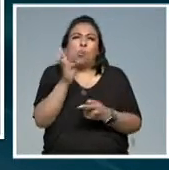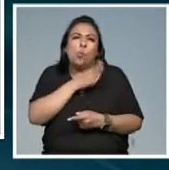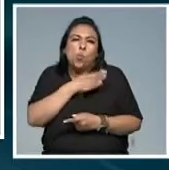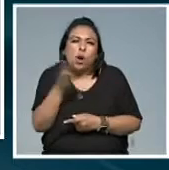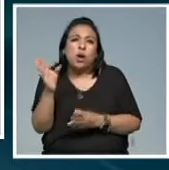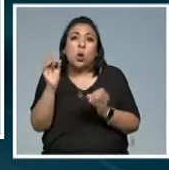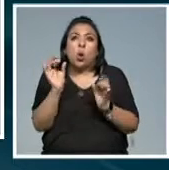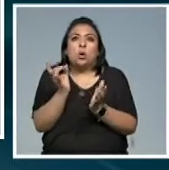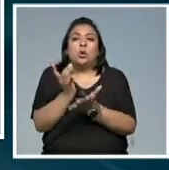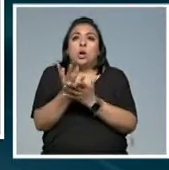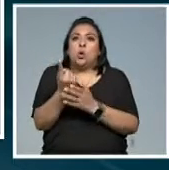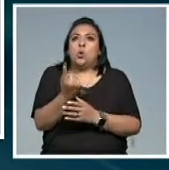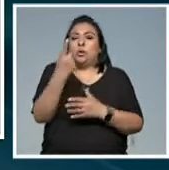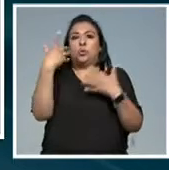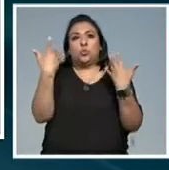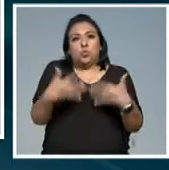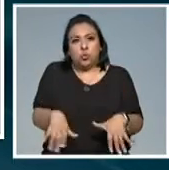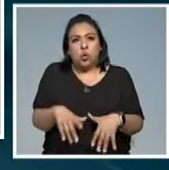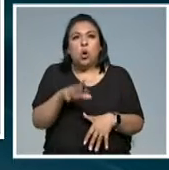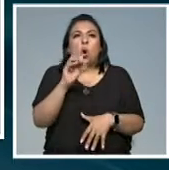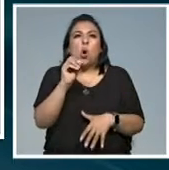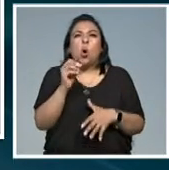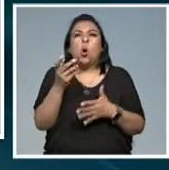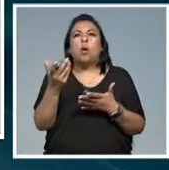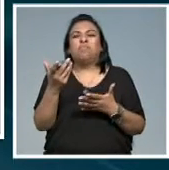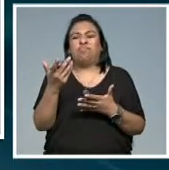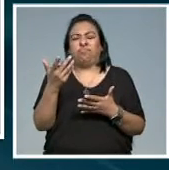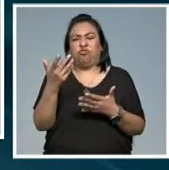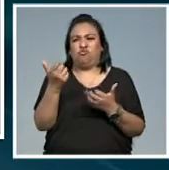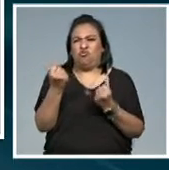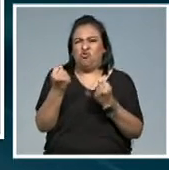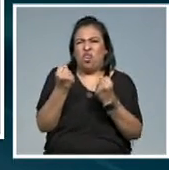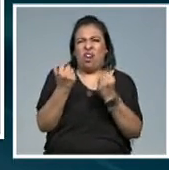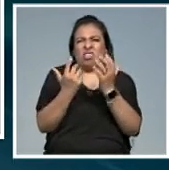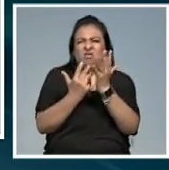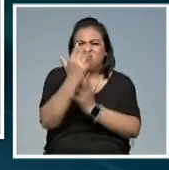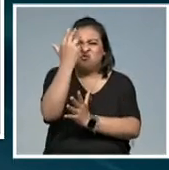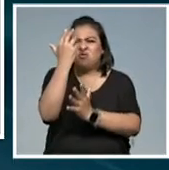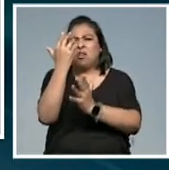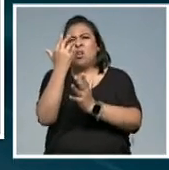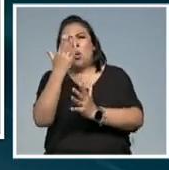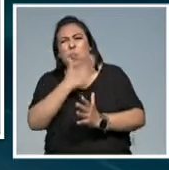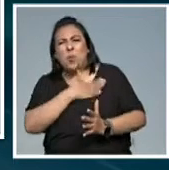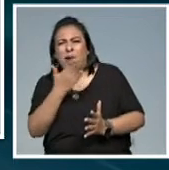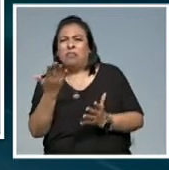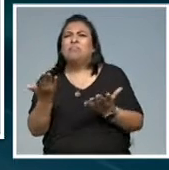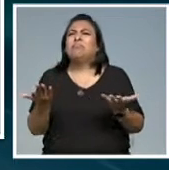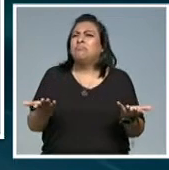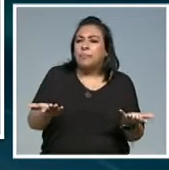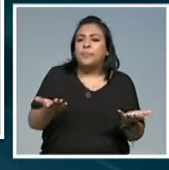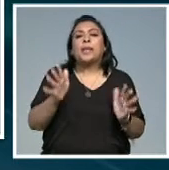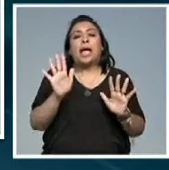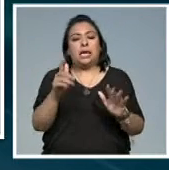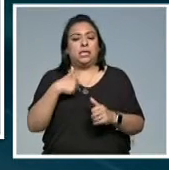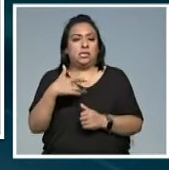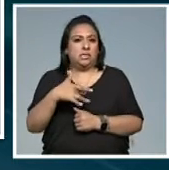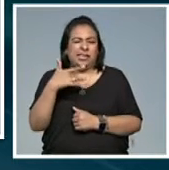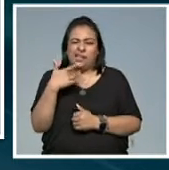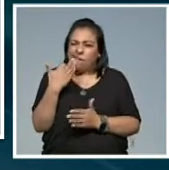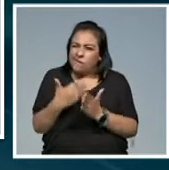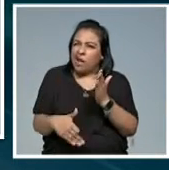bontà, oppure dell'essere eccezionali, dell'essere eccessivi, dell'essere grotteschi, o sono grotteschi o sono buoni. Quindi io sentivo una mancanza nei